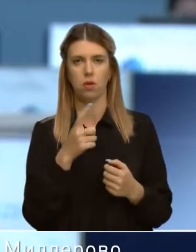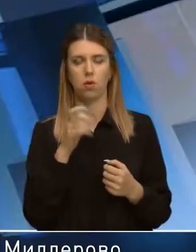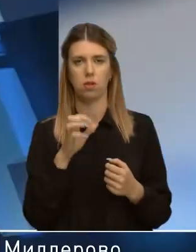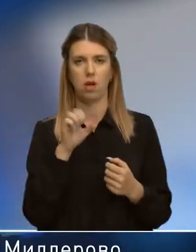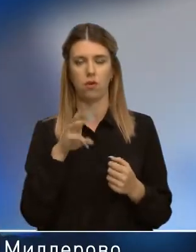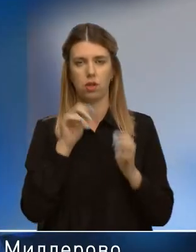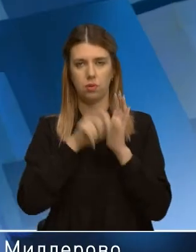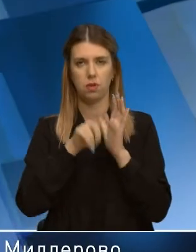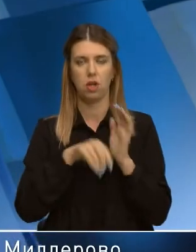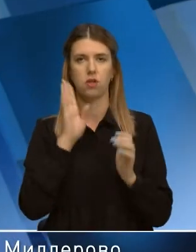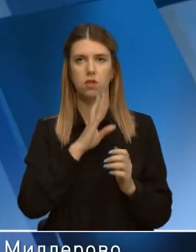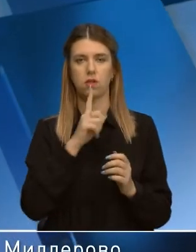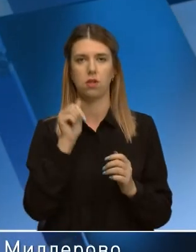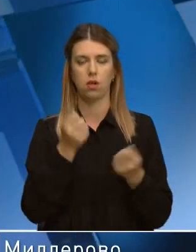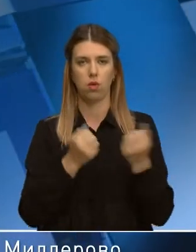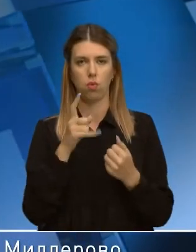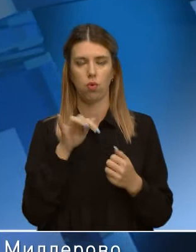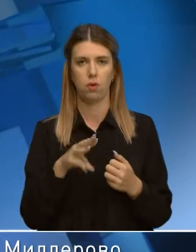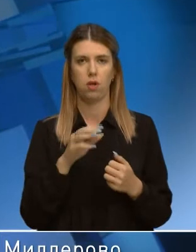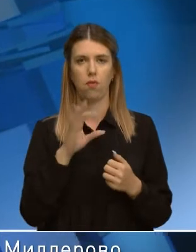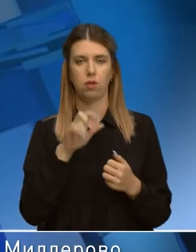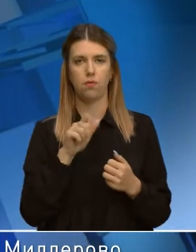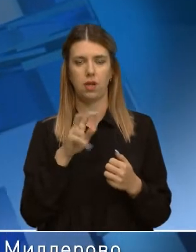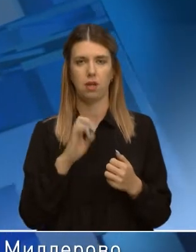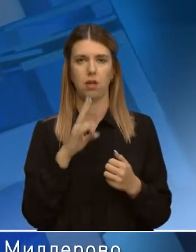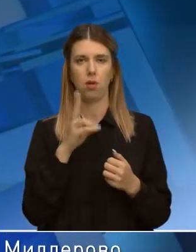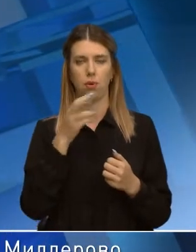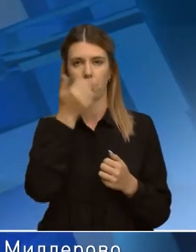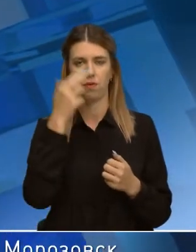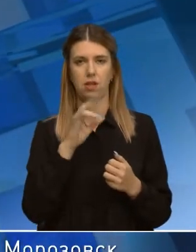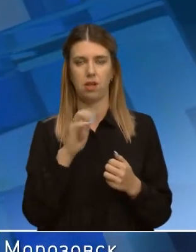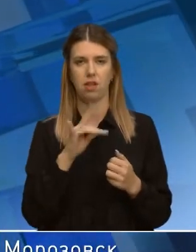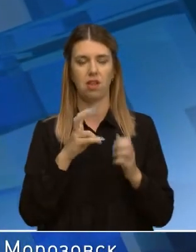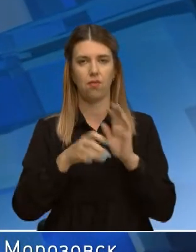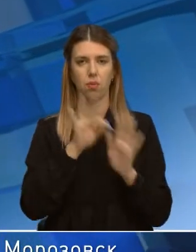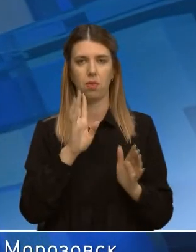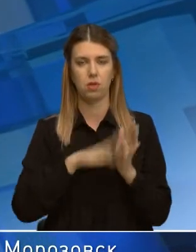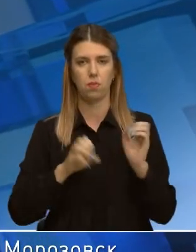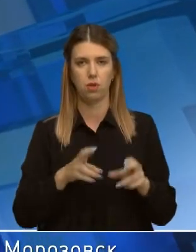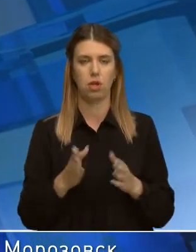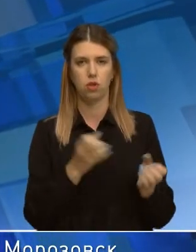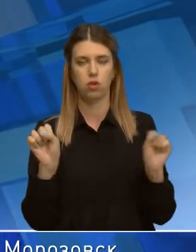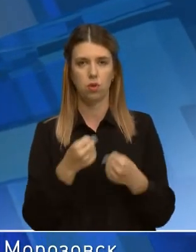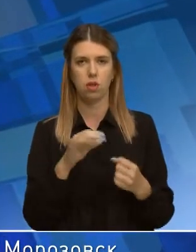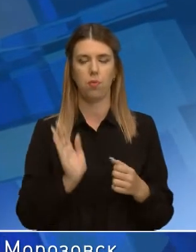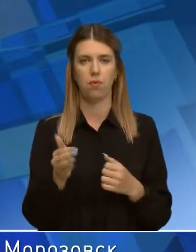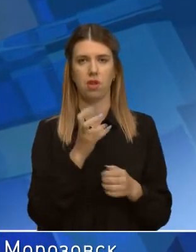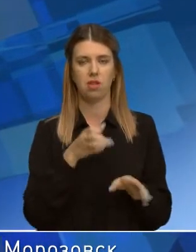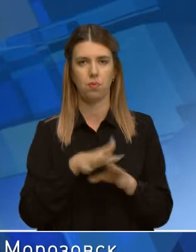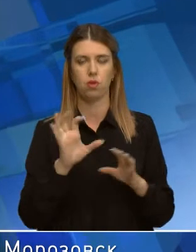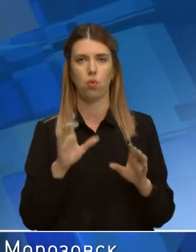госавтоинспекции женщина за рулем автомобиля пуль volkswagen passat по предварительным данным не выбрал безопасную скорость движения на повороте не